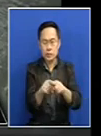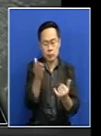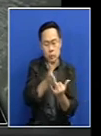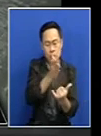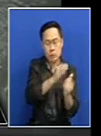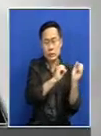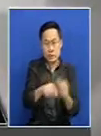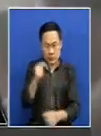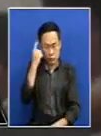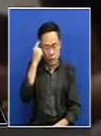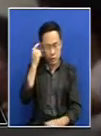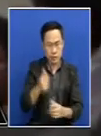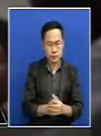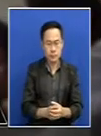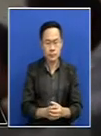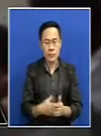น